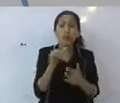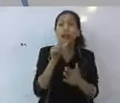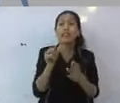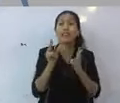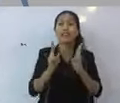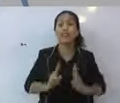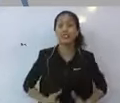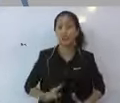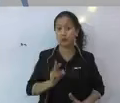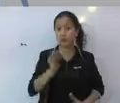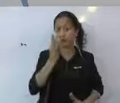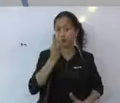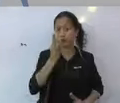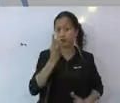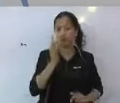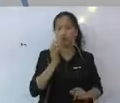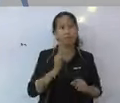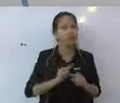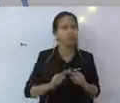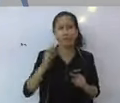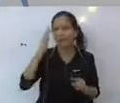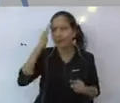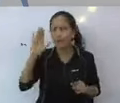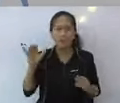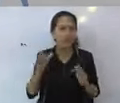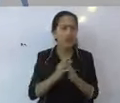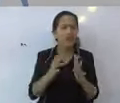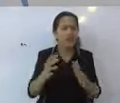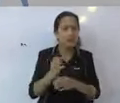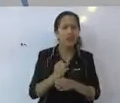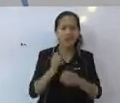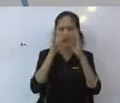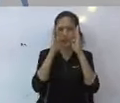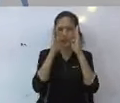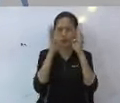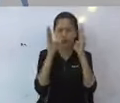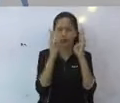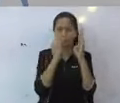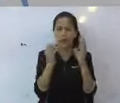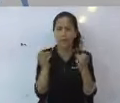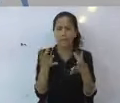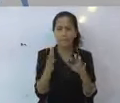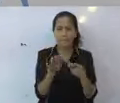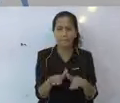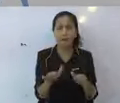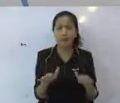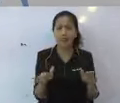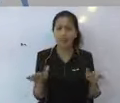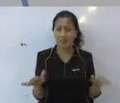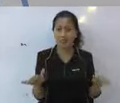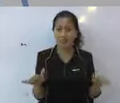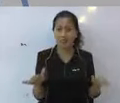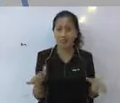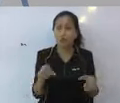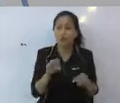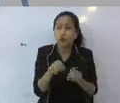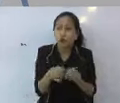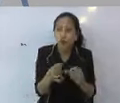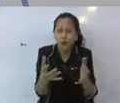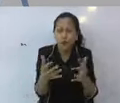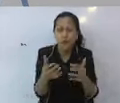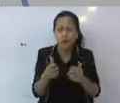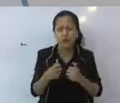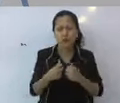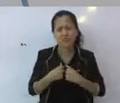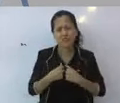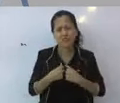yun pa lang, talagang nakukuha na agad yung attention at nakikita na agad ng mga kabataan or mga maliliit na bata kung paano,